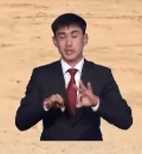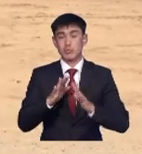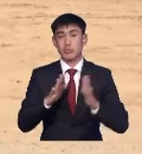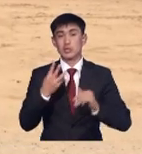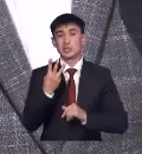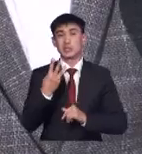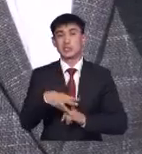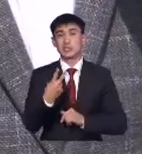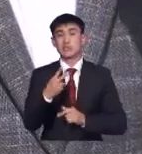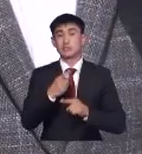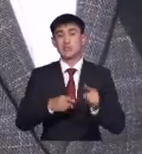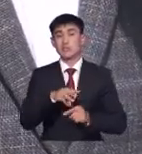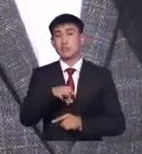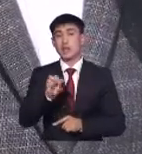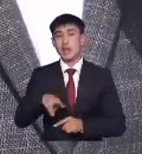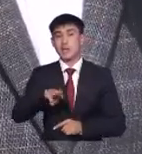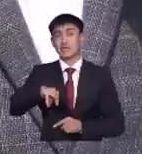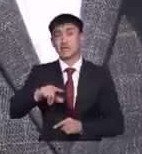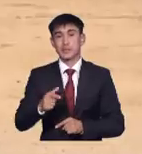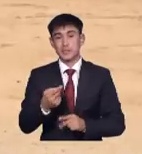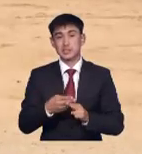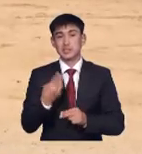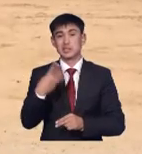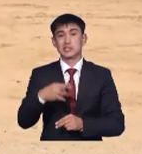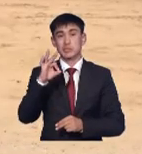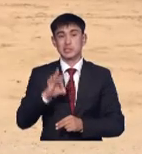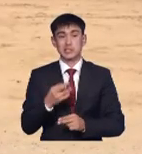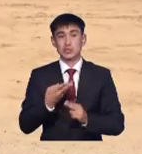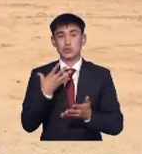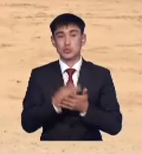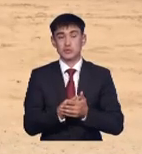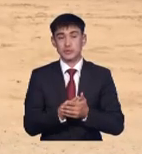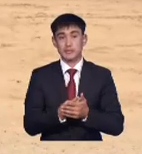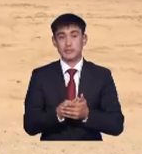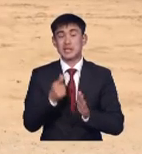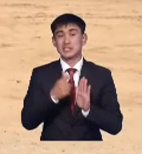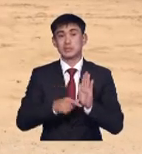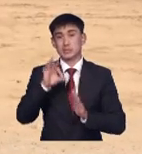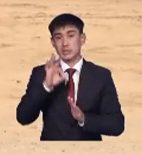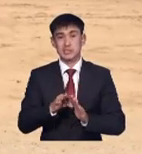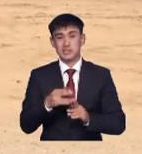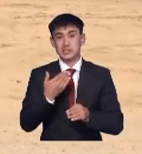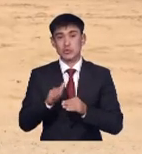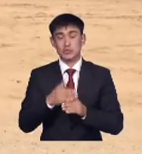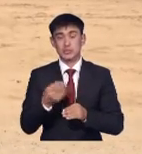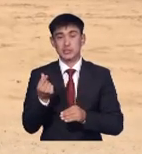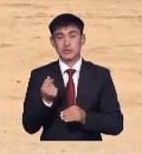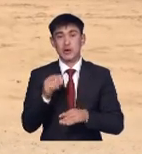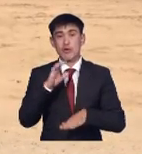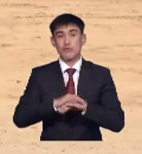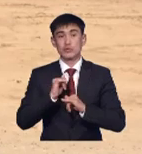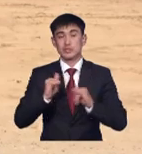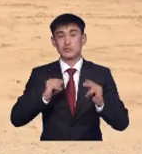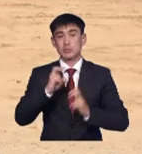более 32,5 млрд тенге из них 30% - это собственные 70% заёмные средства фонда